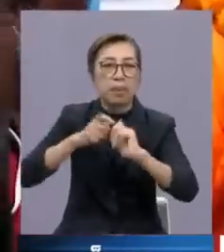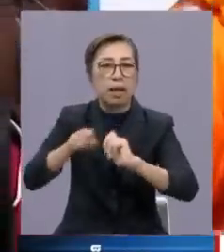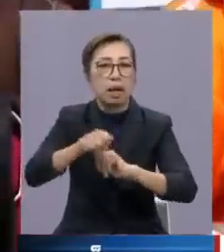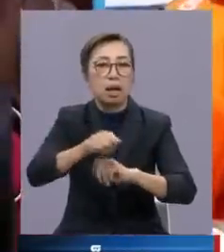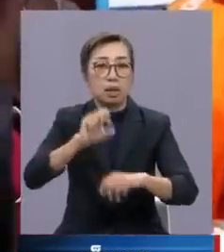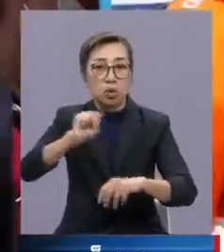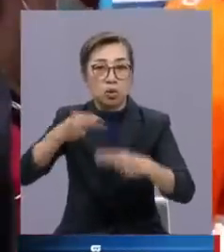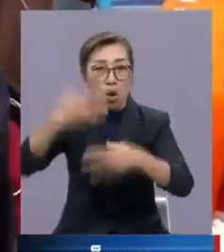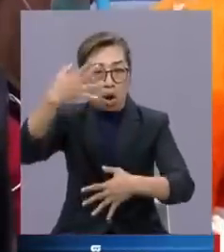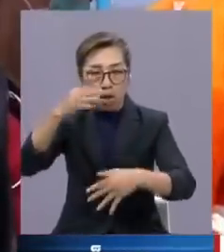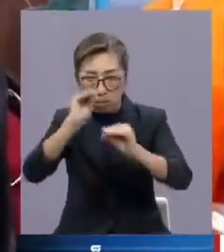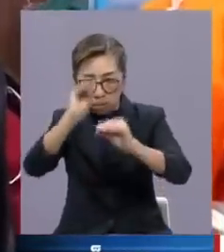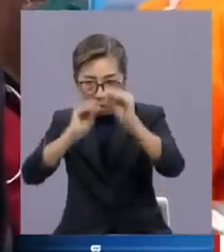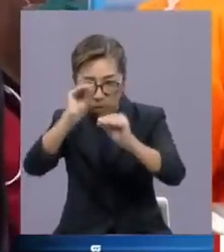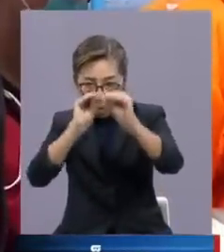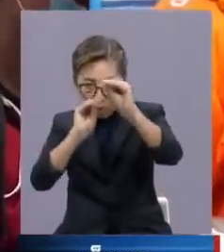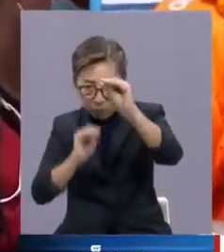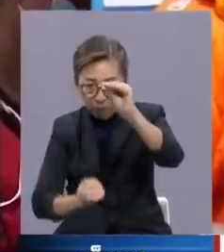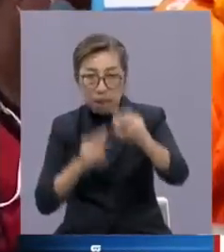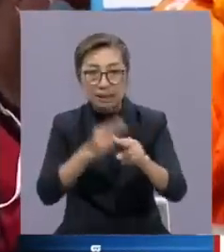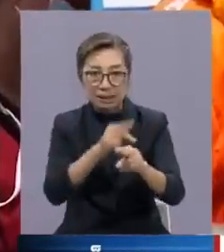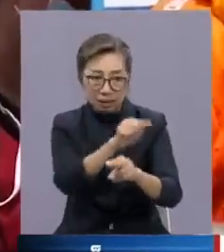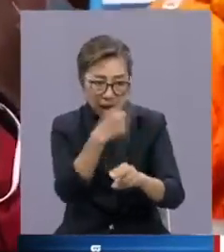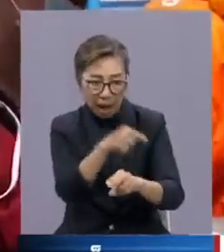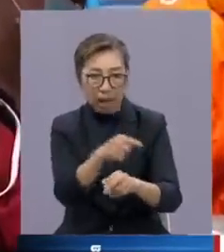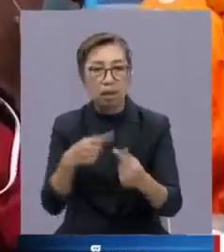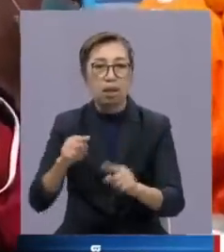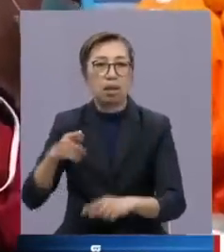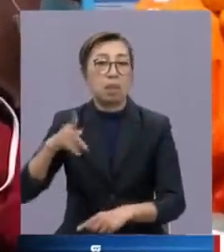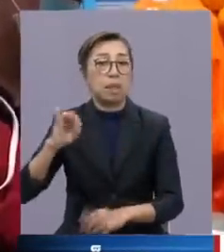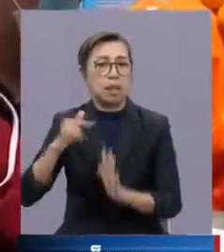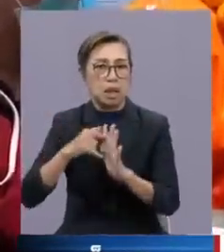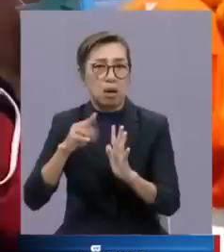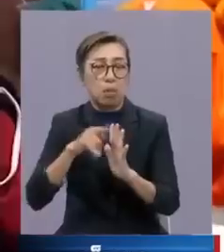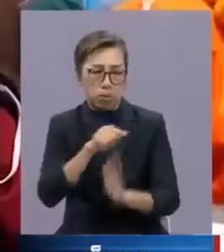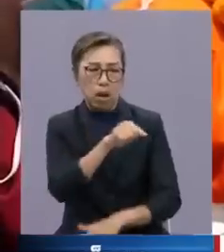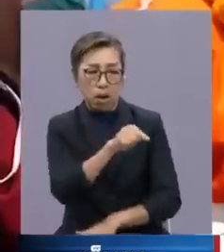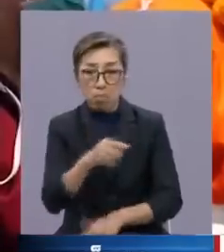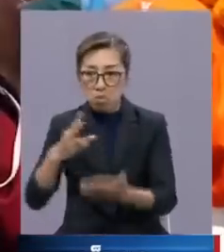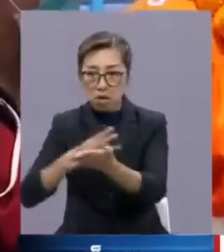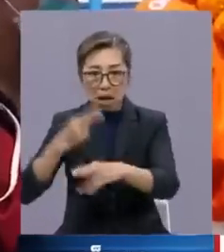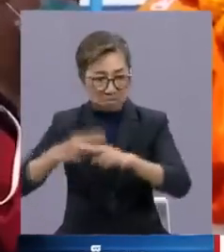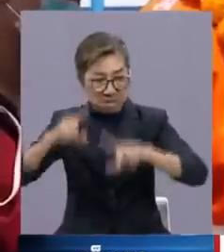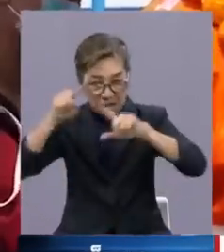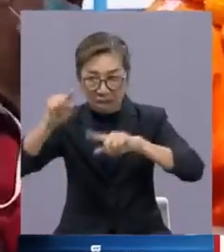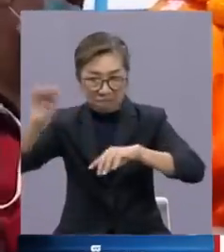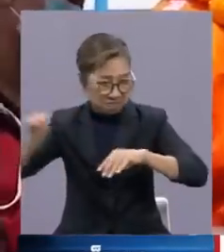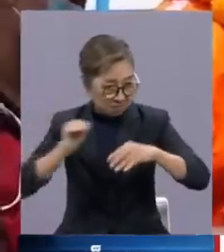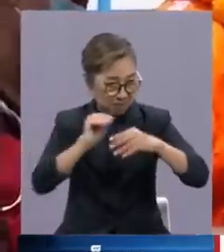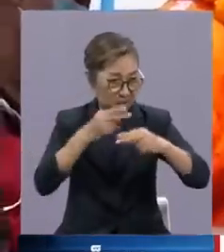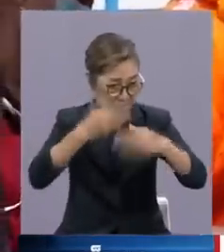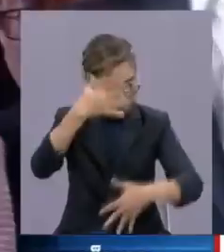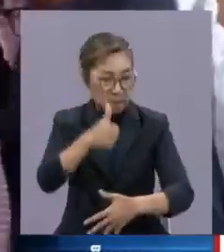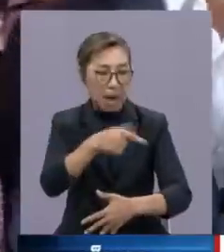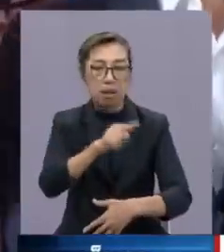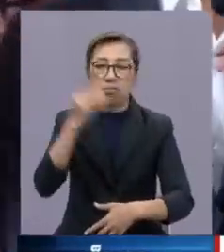บัญชีรายชื่อว่ากันว่าคุณปิยะบุตรเนี่ยอยากจะให้มีนักวิชาการคนดังเข้าไปอยู่ในบัญชีรายชื่อแต่คุณพิธาต้องการให้ปาร์ตี้ลิส